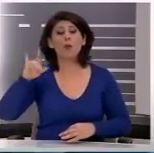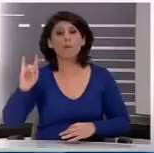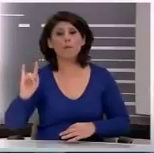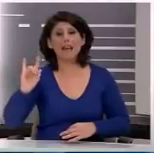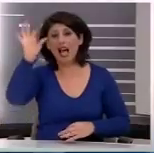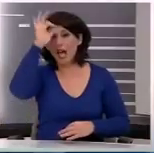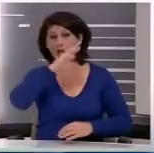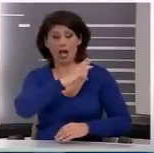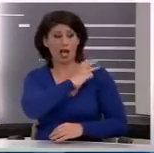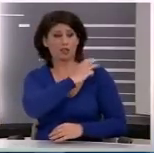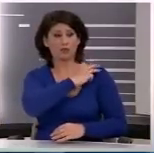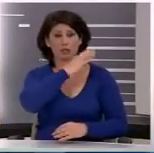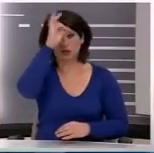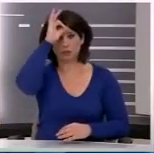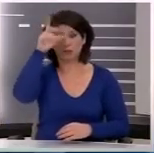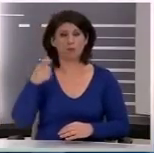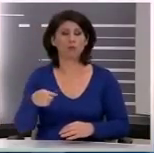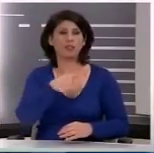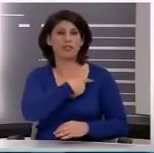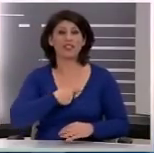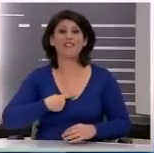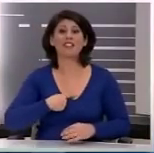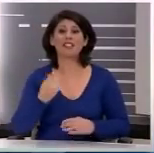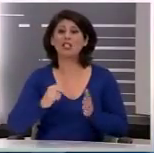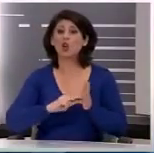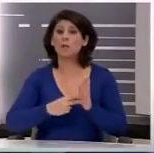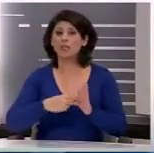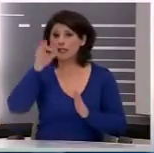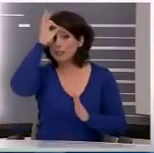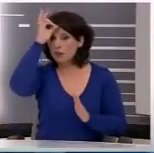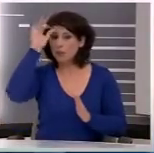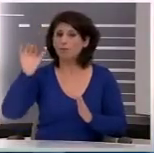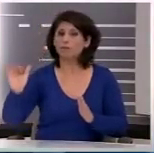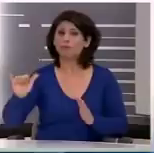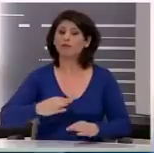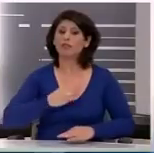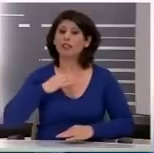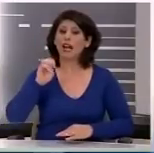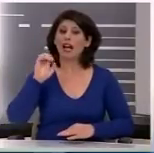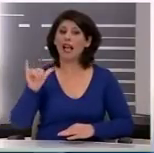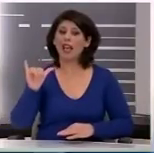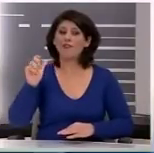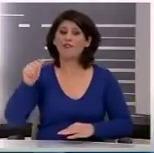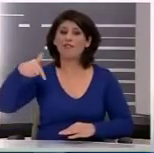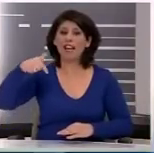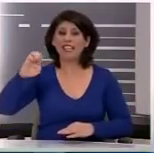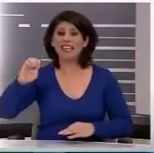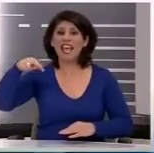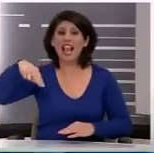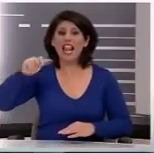αξιωματικό της αστυνομίας που ήταν διευθυντής της οικονομικής αστυνομίας. Καλέστε τον κύριο Ευαγγελάτο που τον είχατε διορίσει